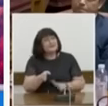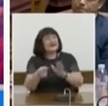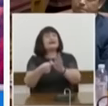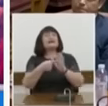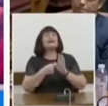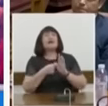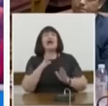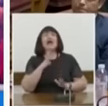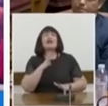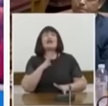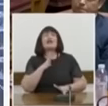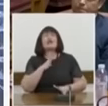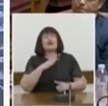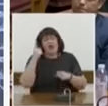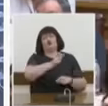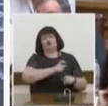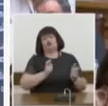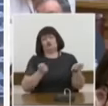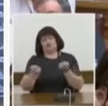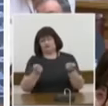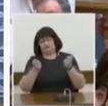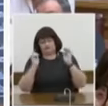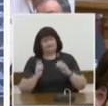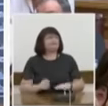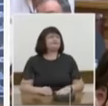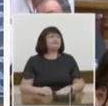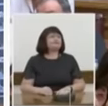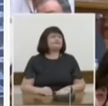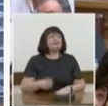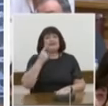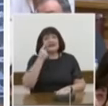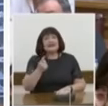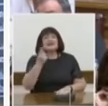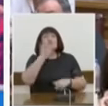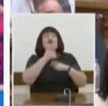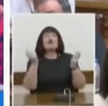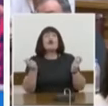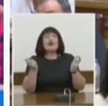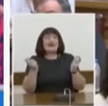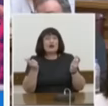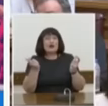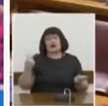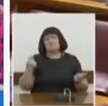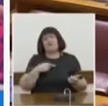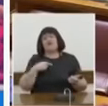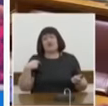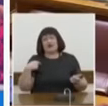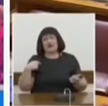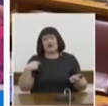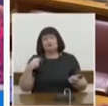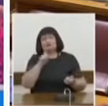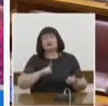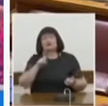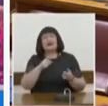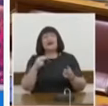από ια θέλει να κάνει κάποια στροφή κυρία τζάκ για να καταλάβουμε γιατί ξεκ λέω προηγουμένως πγε στο σε και λέει με το κεφάλα αυτ